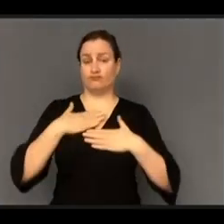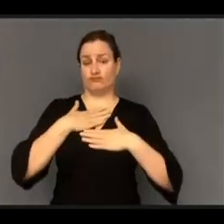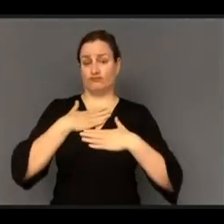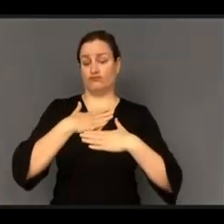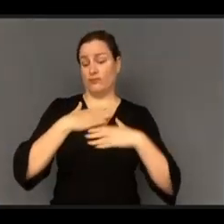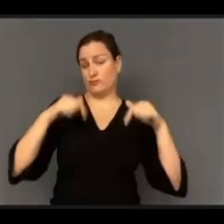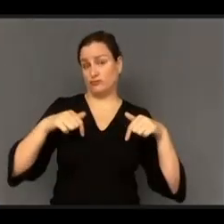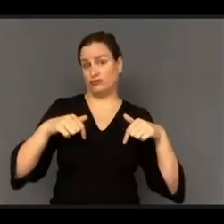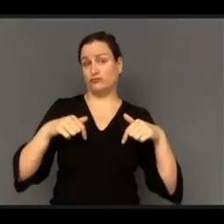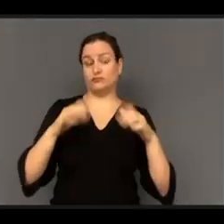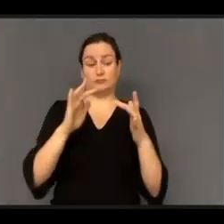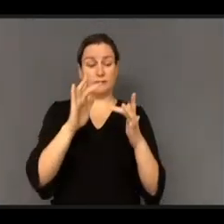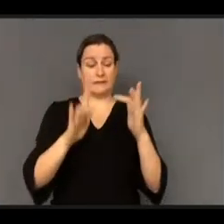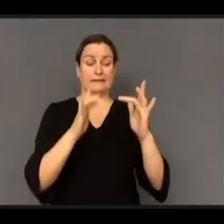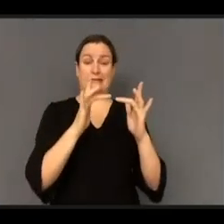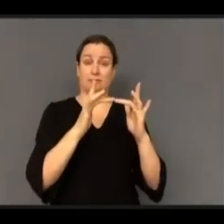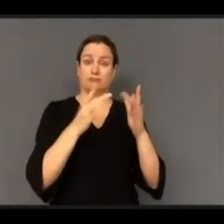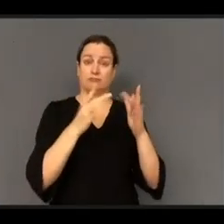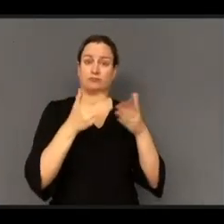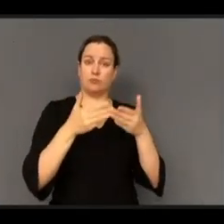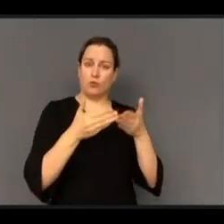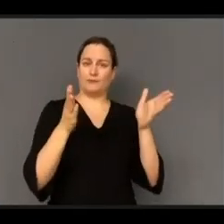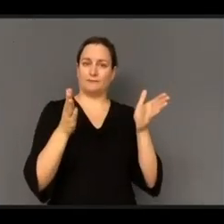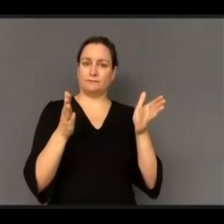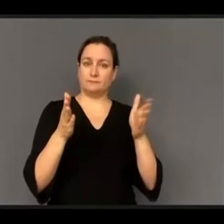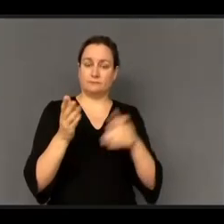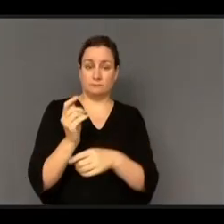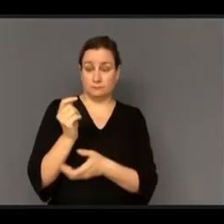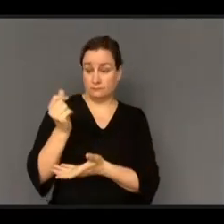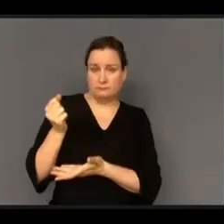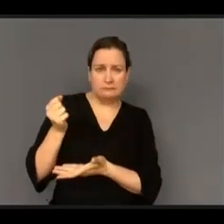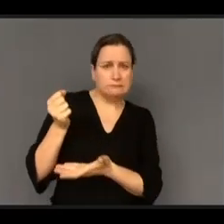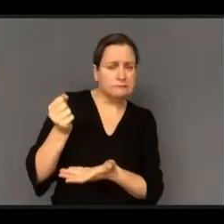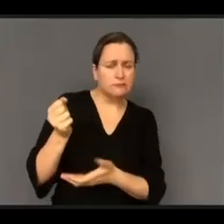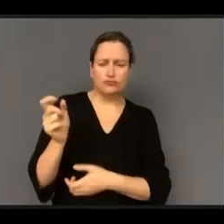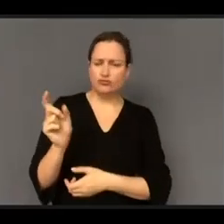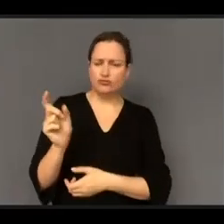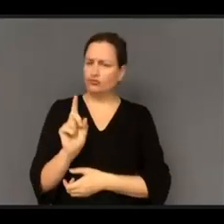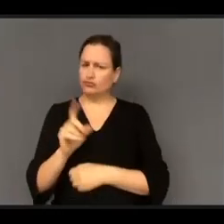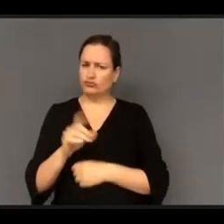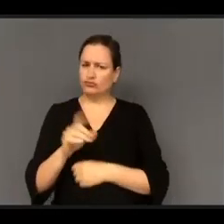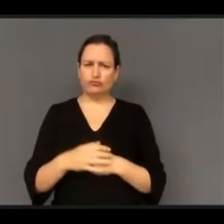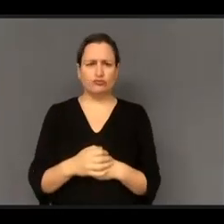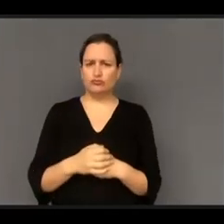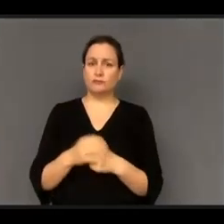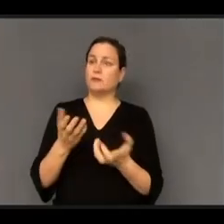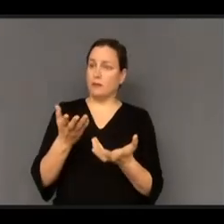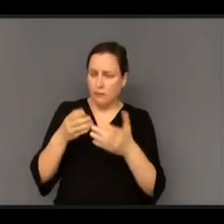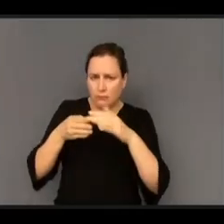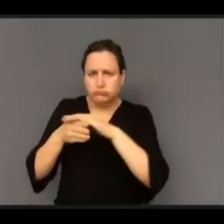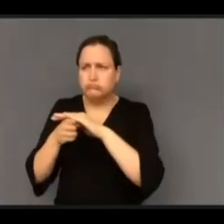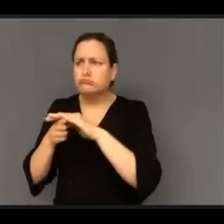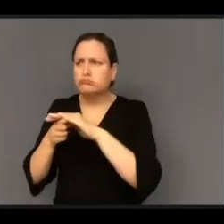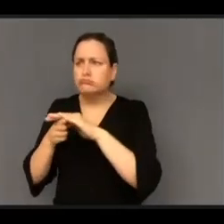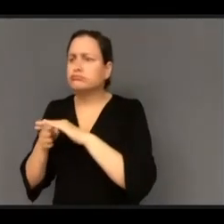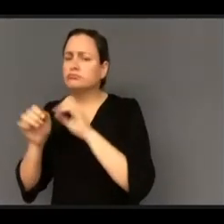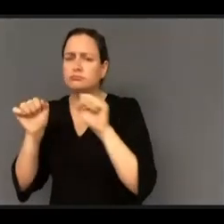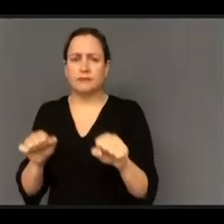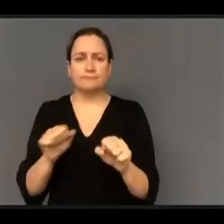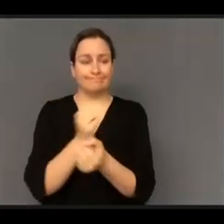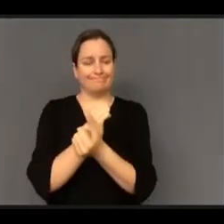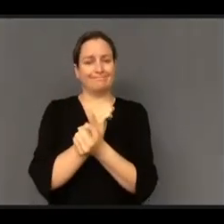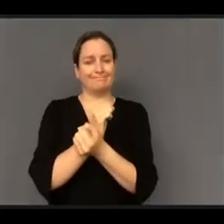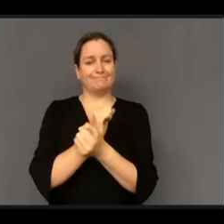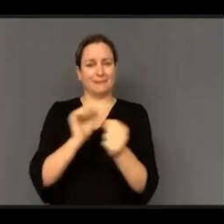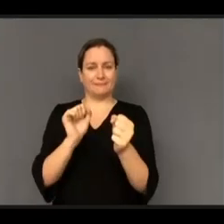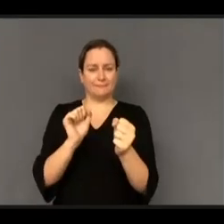DFFT を促進し、引き続き人類の発展に貢献するためには、